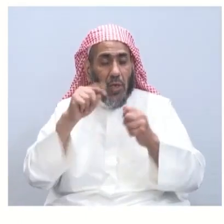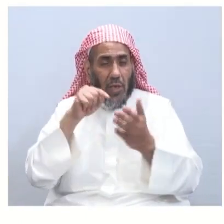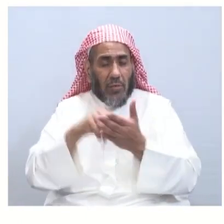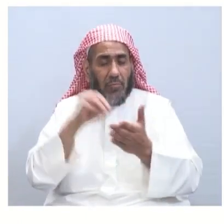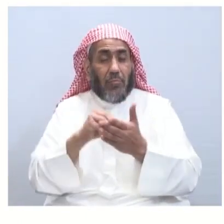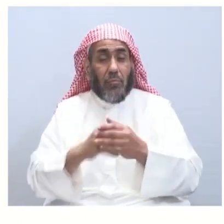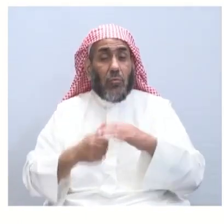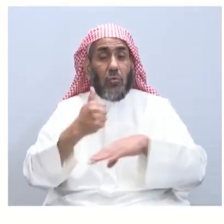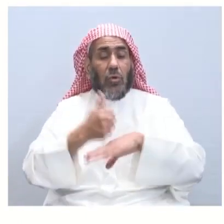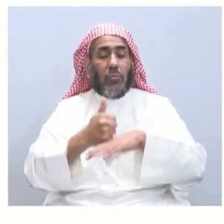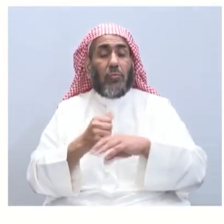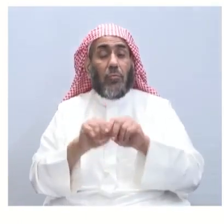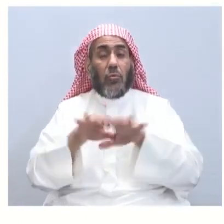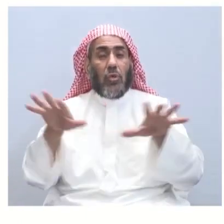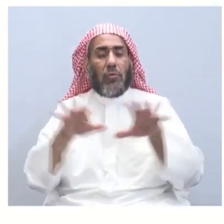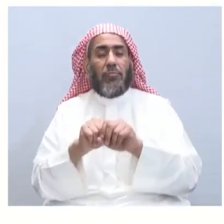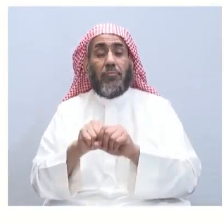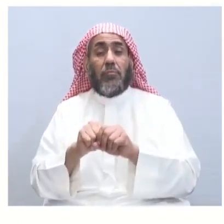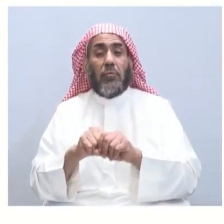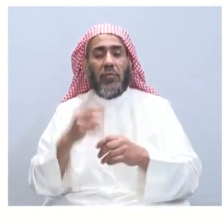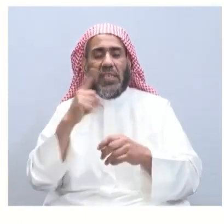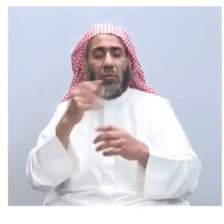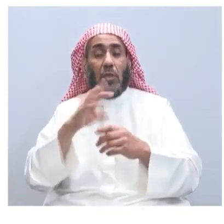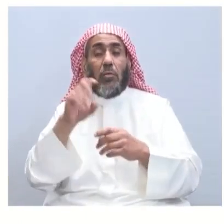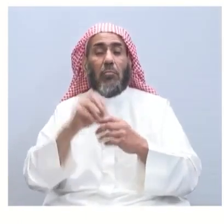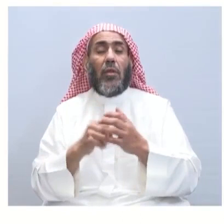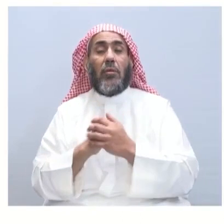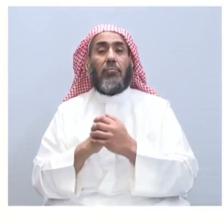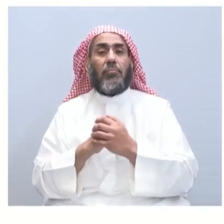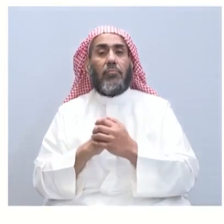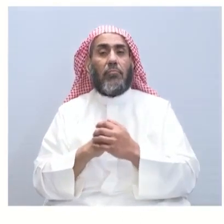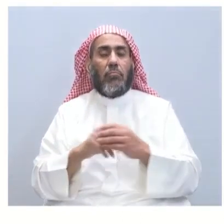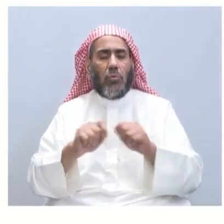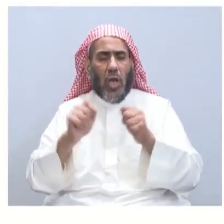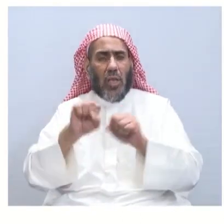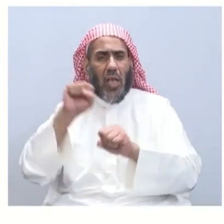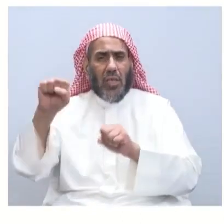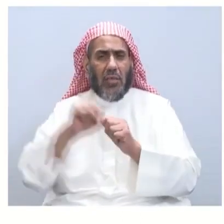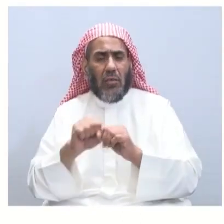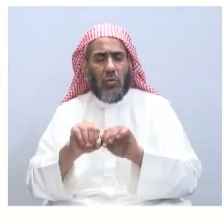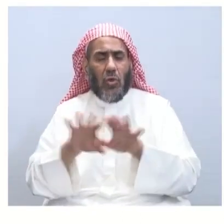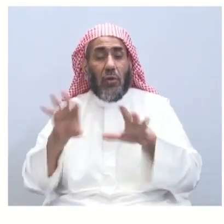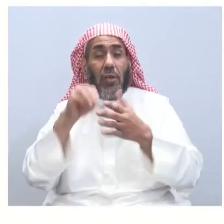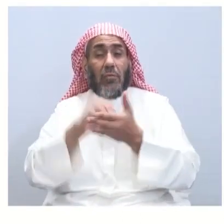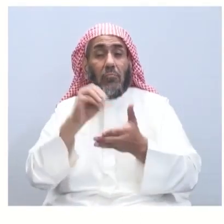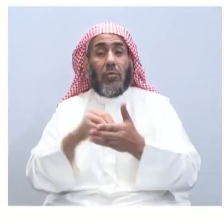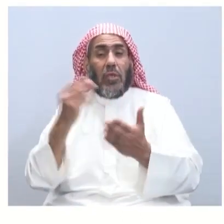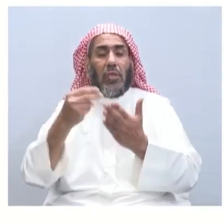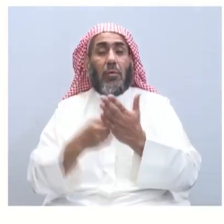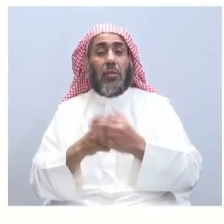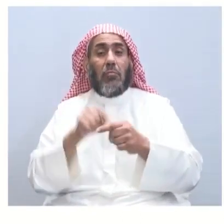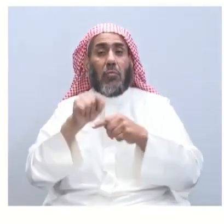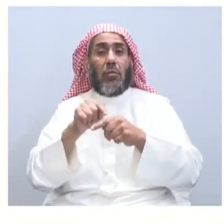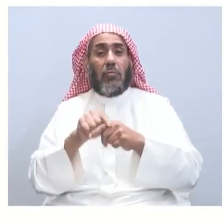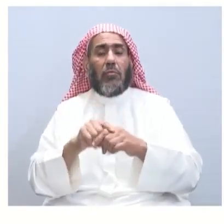كانت تنشر تنشر في تنشر في السنوات الارين الما ماضيه مجلات خاصه تنشر فيها الكتابات لذلك